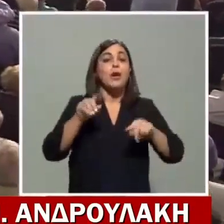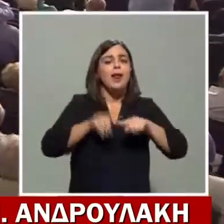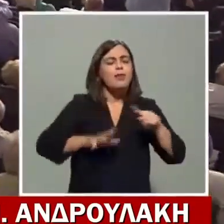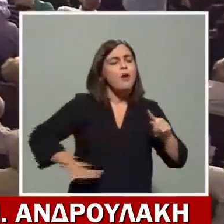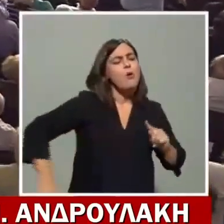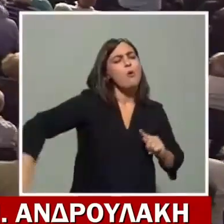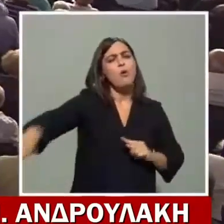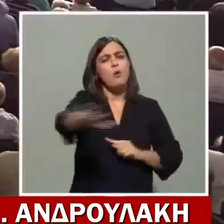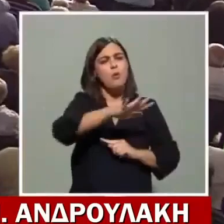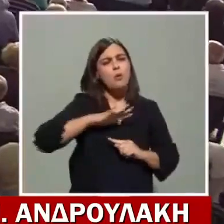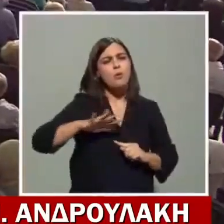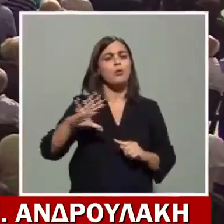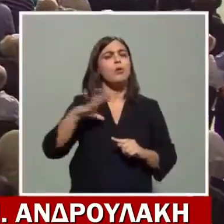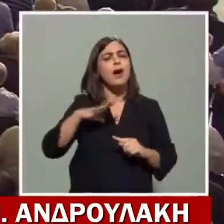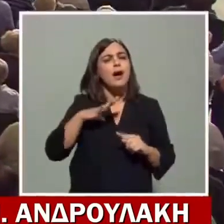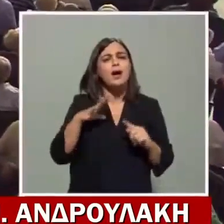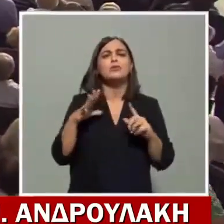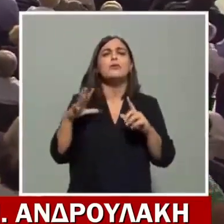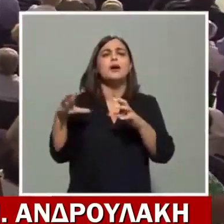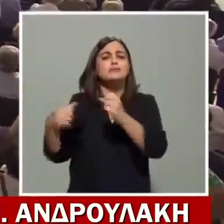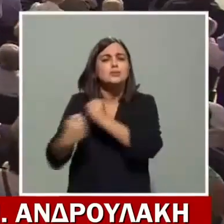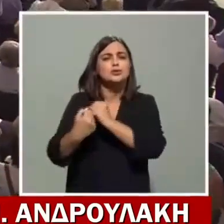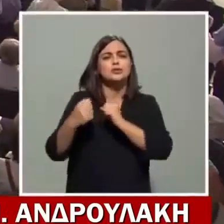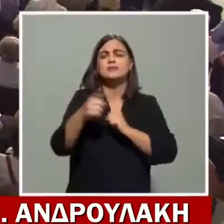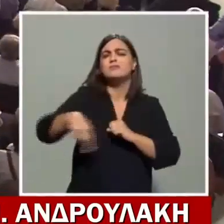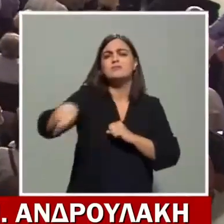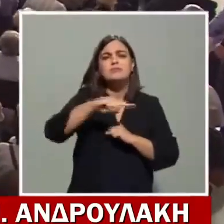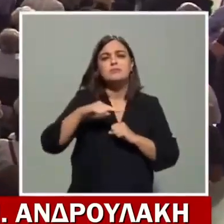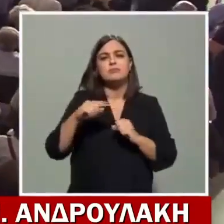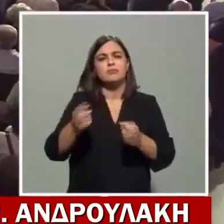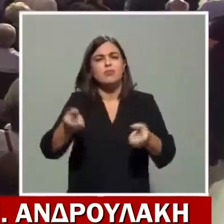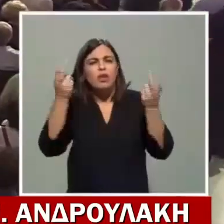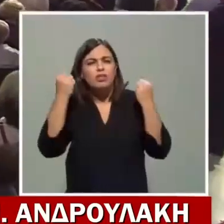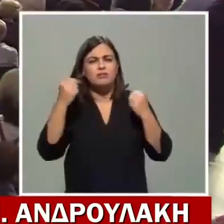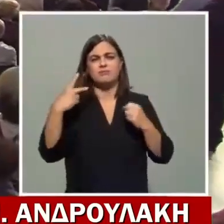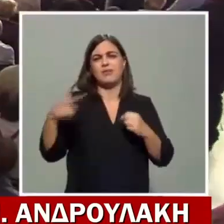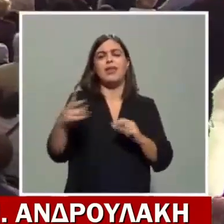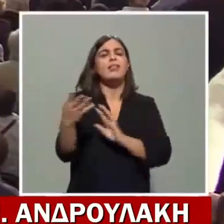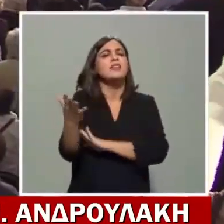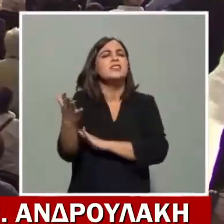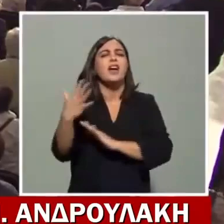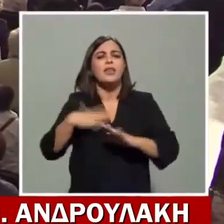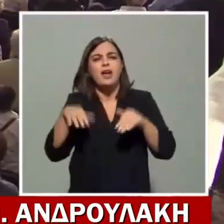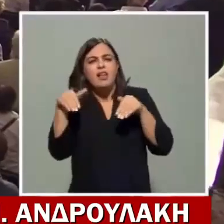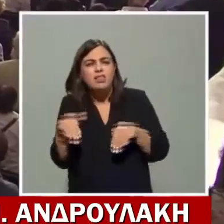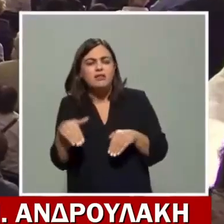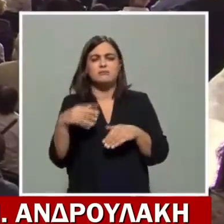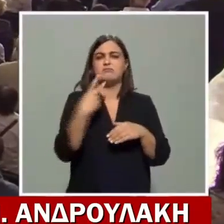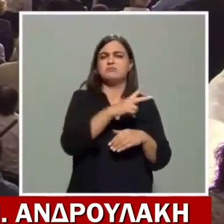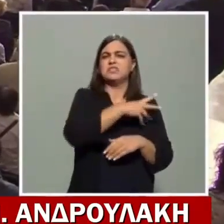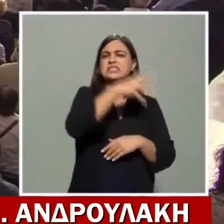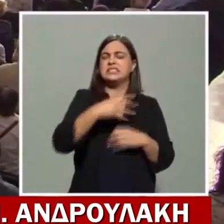γίνει επίσκεψη στο εσπερινό επαλ και ιεκ της πρέβεζας ενώ το σάββατο το πρωί η επίσκεψη θα συνεχιστεί στην